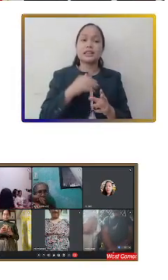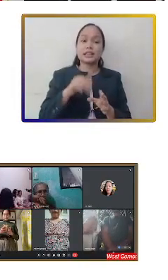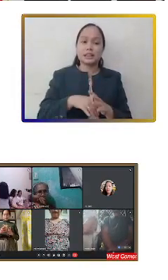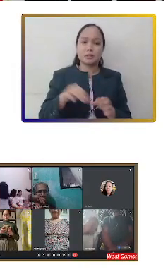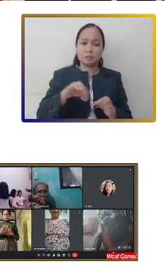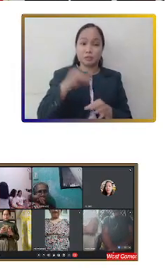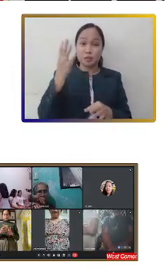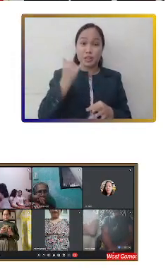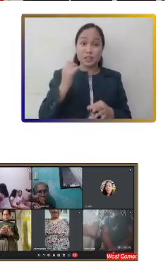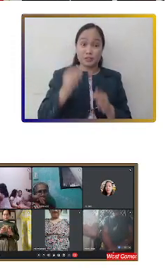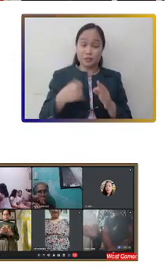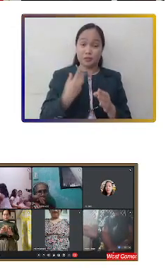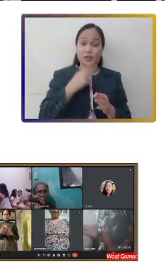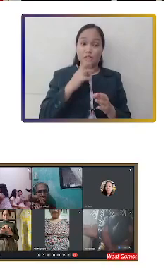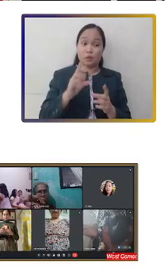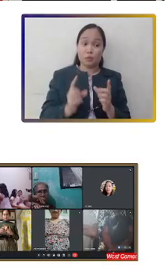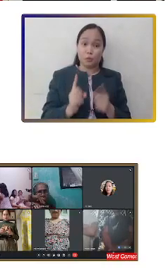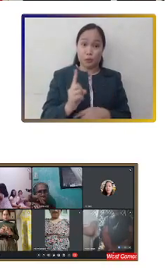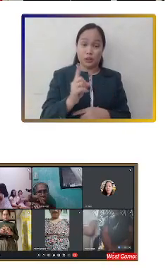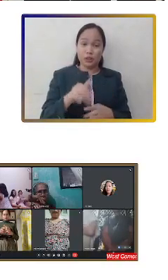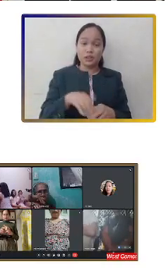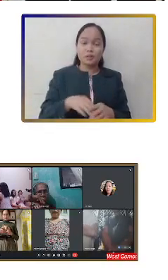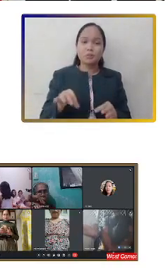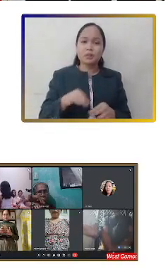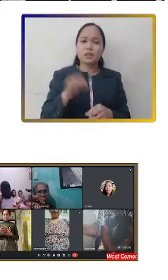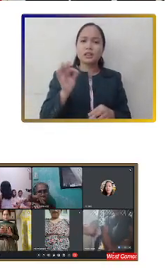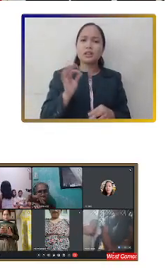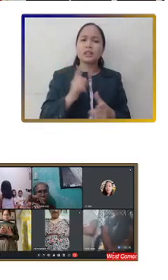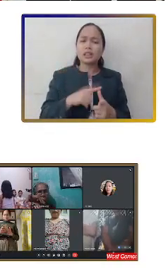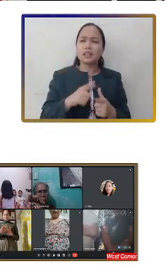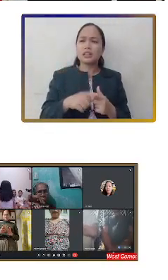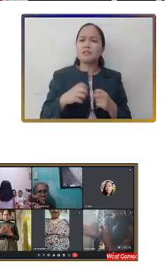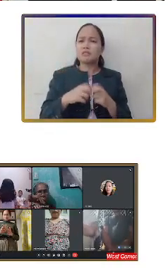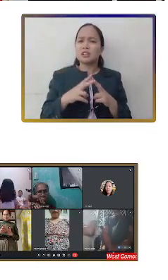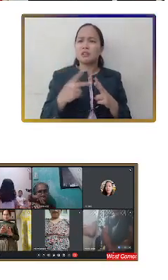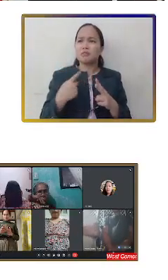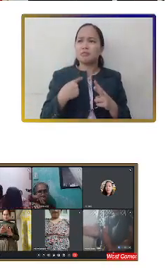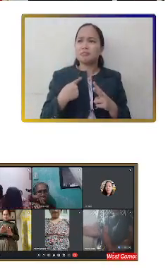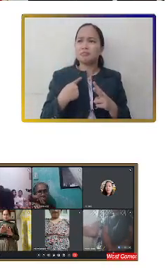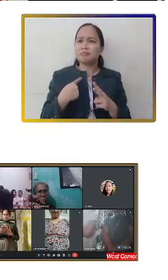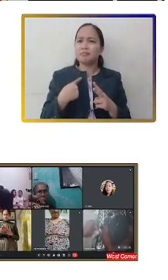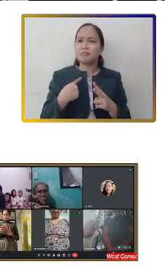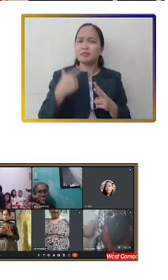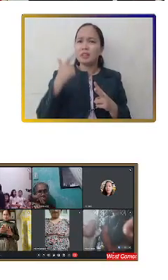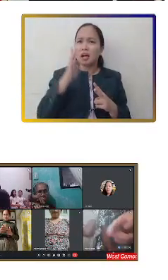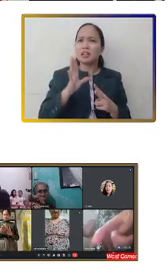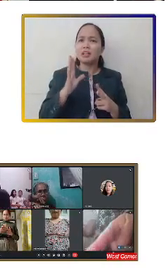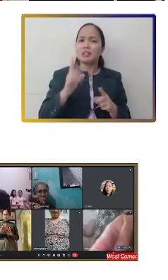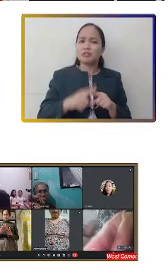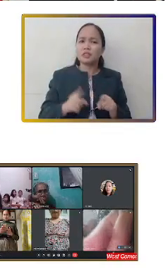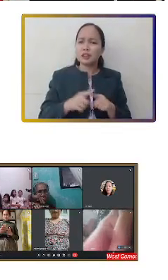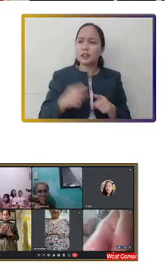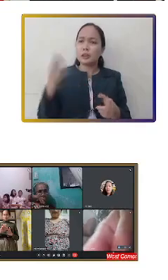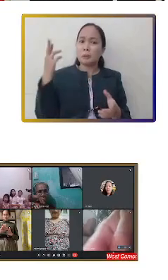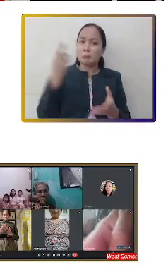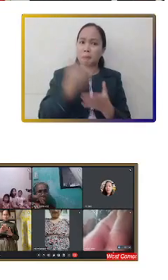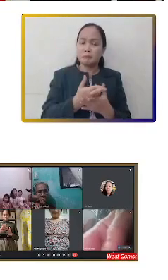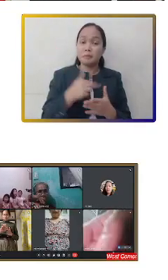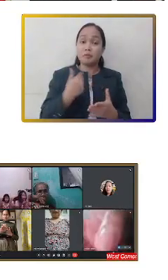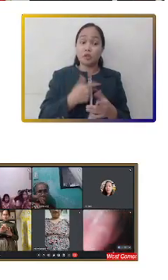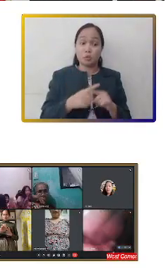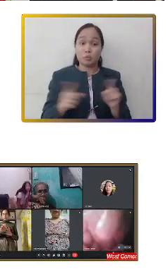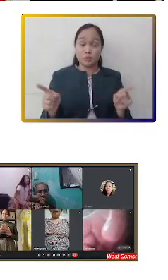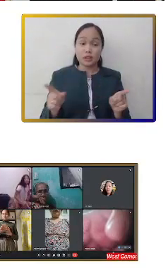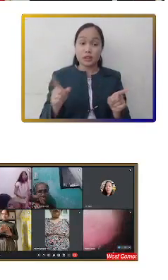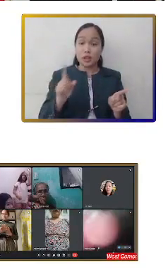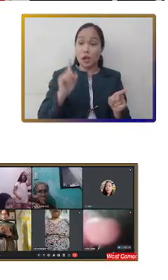if we are one in Spirit, isa ang iba-iba man ang pagpaparating sa atin ng Panginoon, pero yung pagtanggap natin